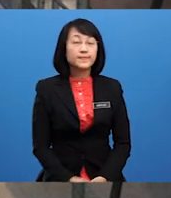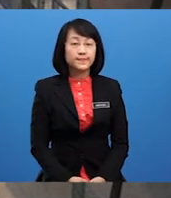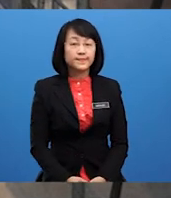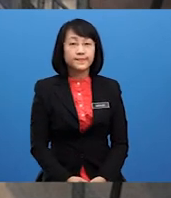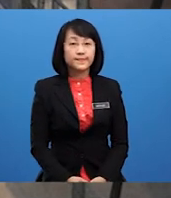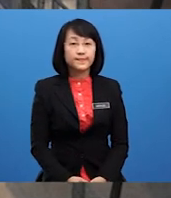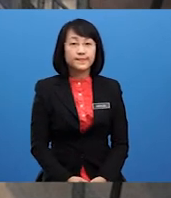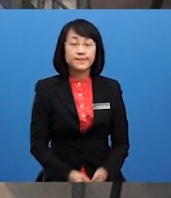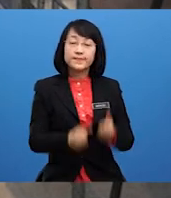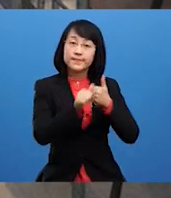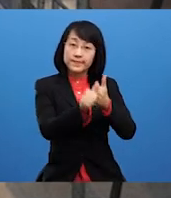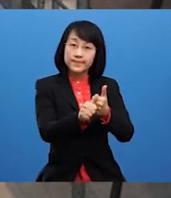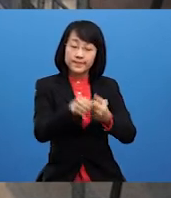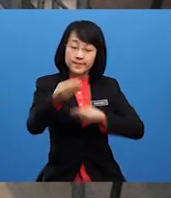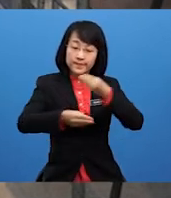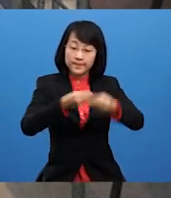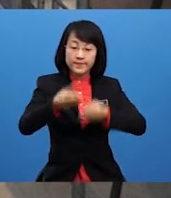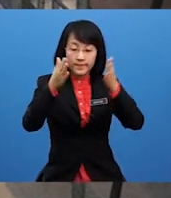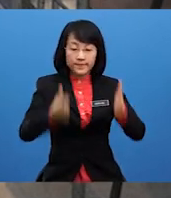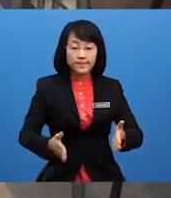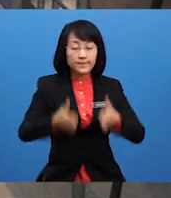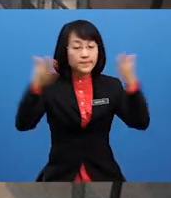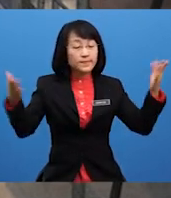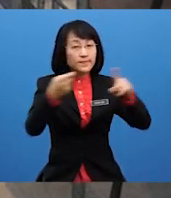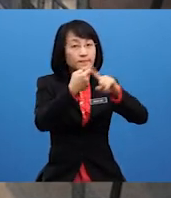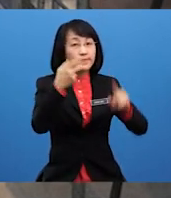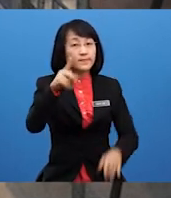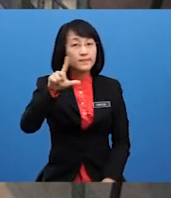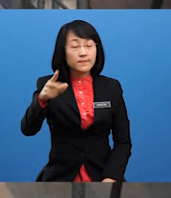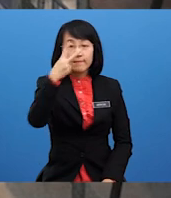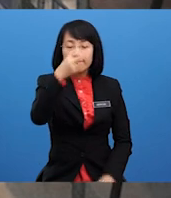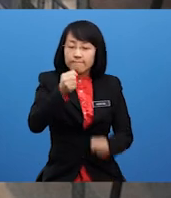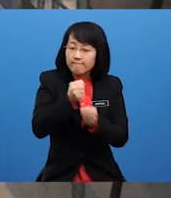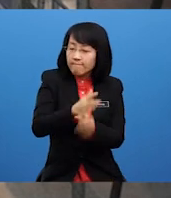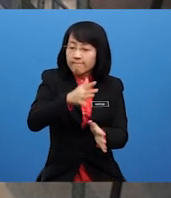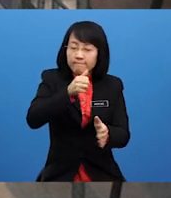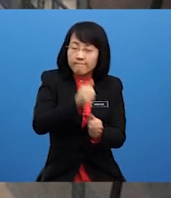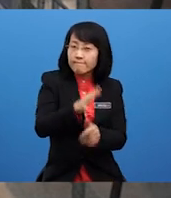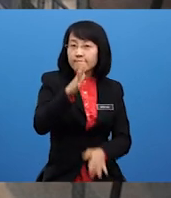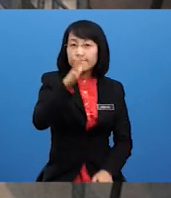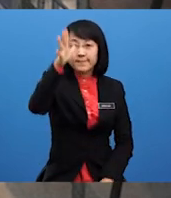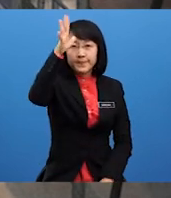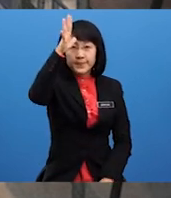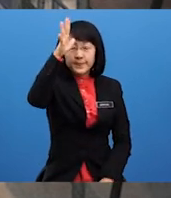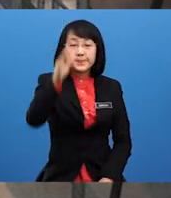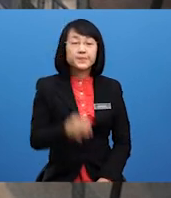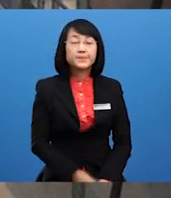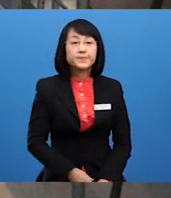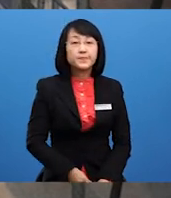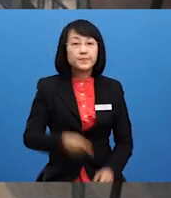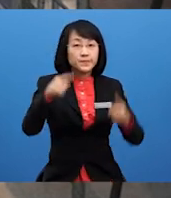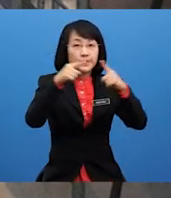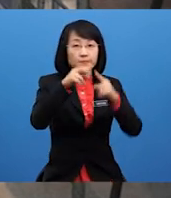Berdasarkan saudagar besar dari Kuala Lumpur pula, kita melihat kegigihan ibu bapa kepada Rahim dan Robert